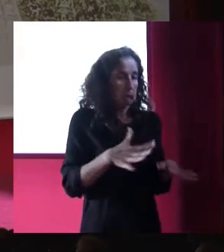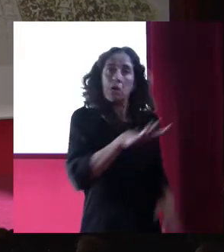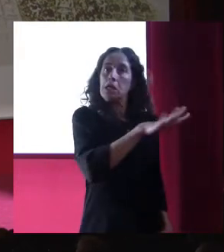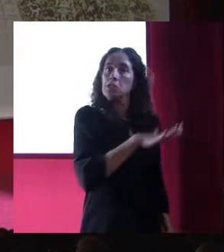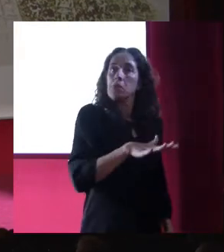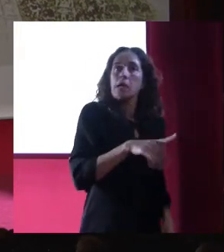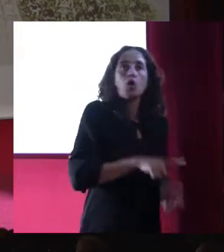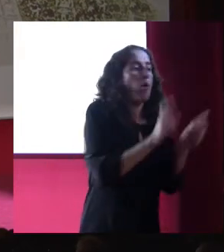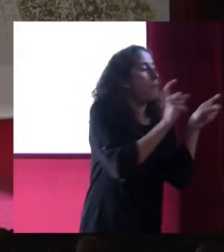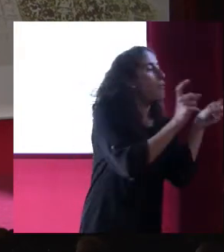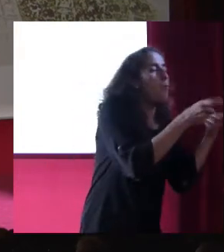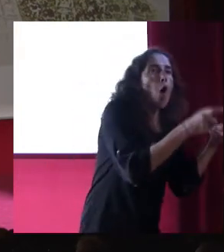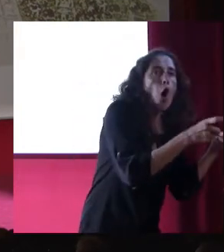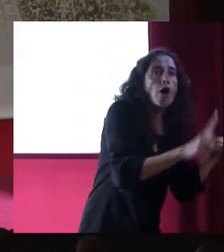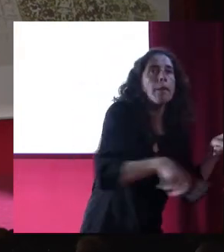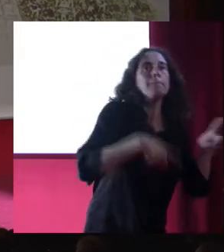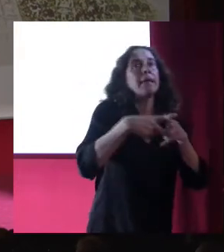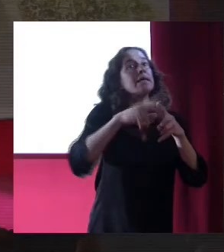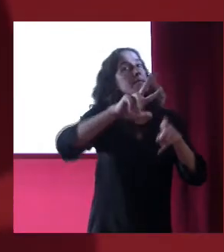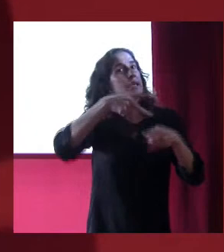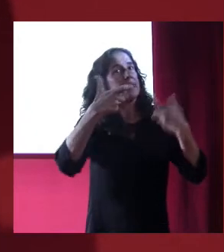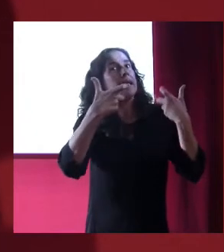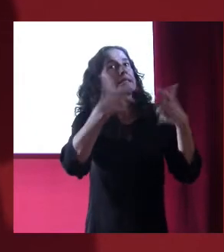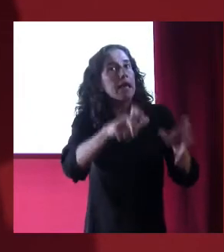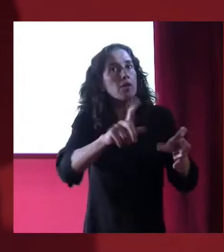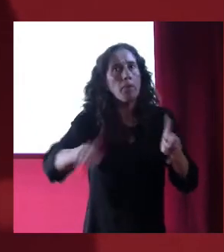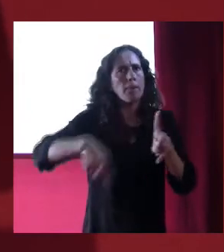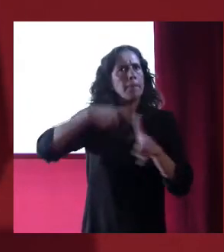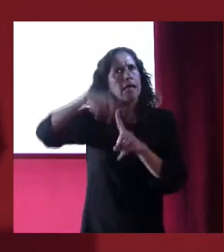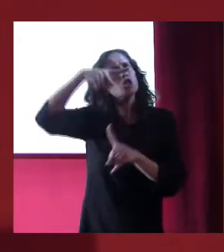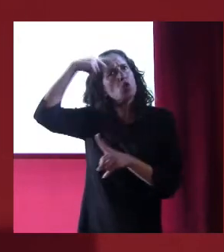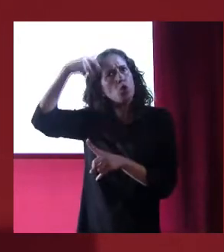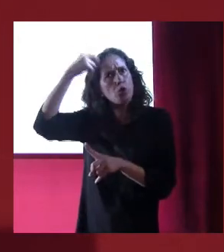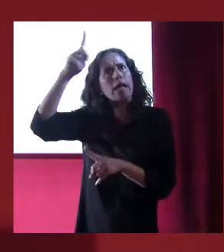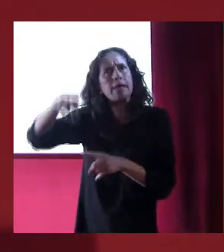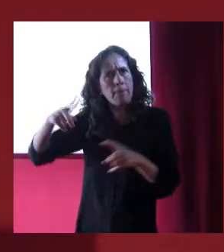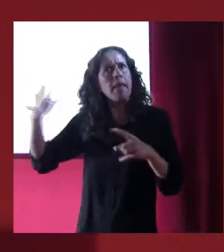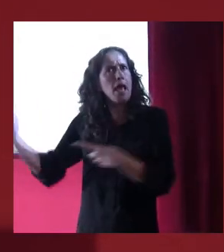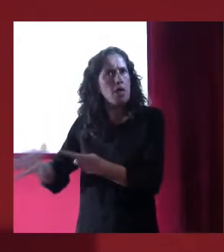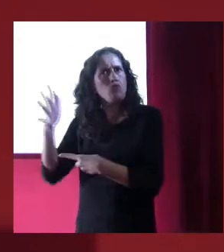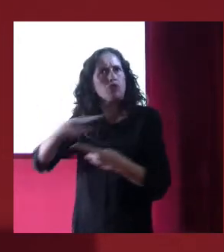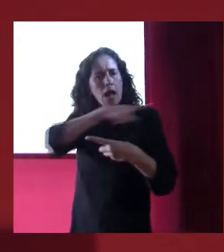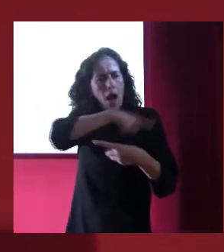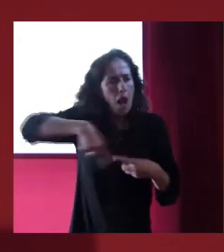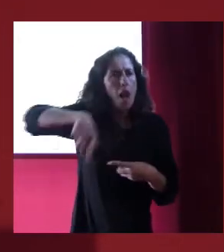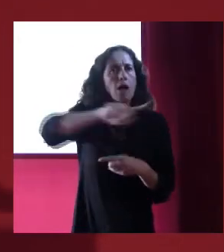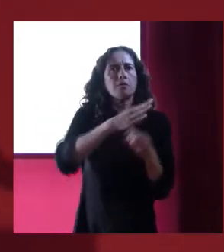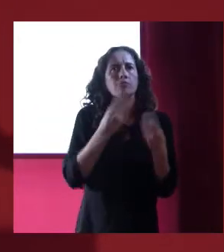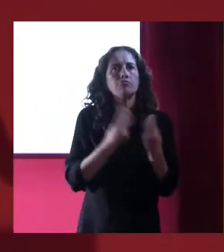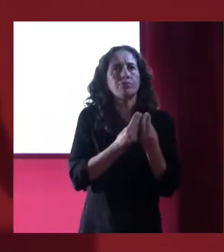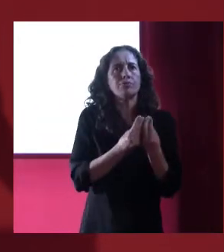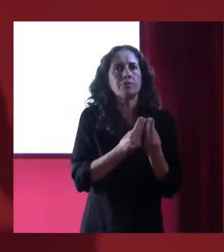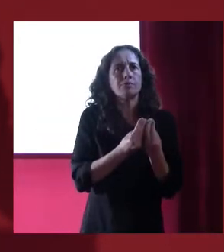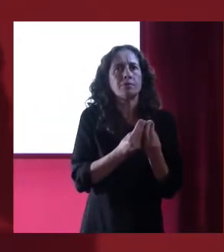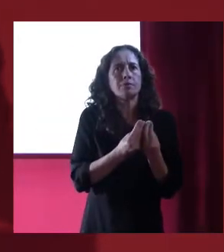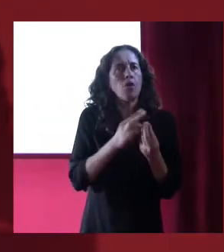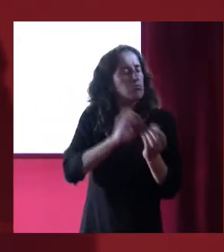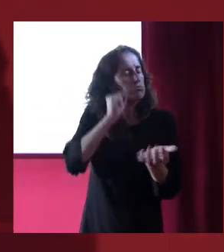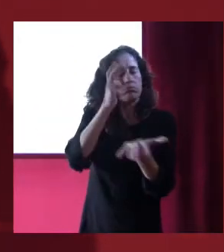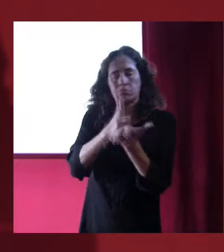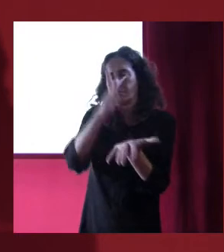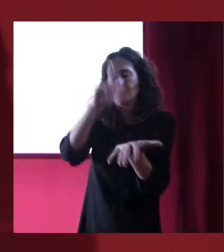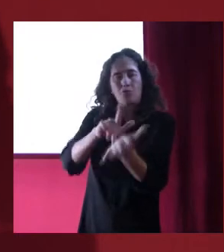el portuari, que convisqui el terciari, el cultural i també l'industrial. És un repte que cal